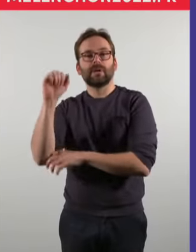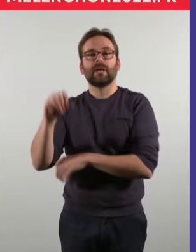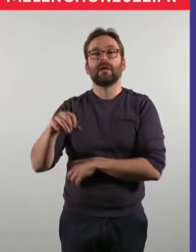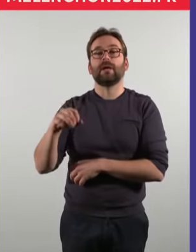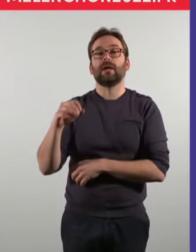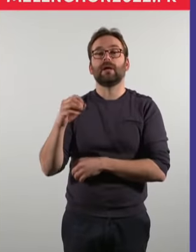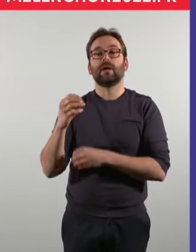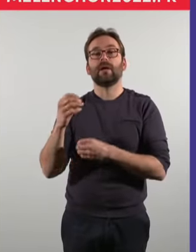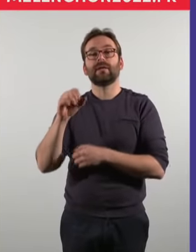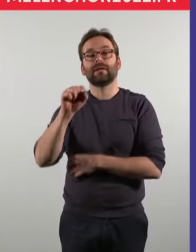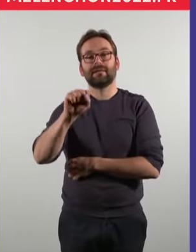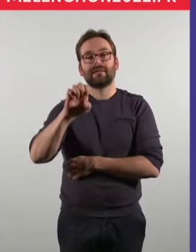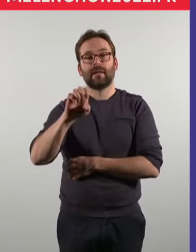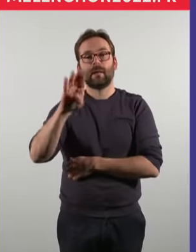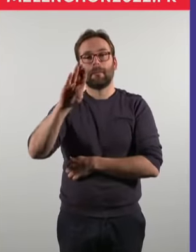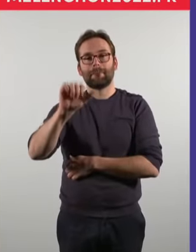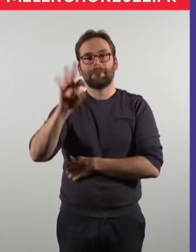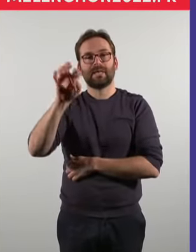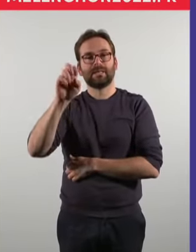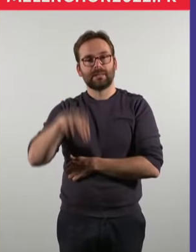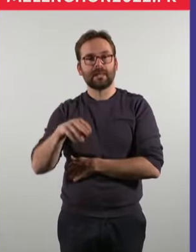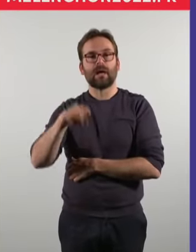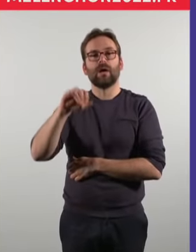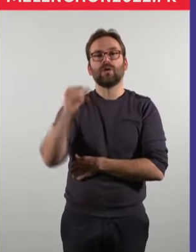Sébastien Jumel.